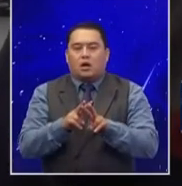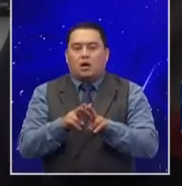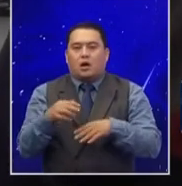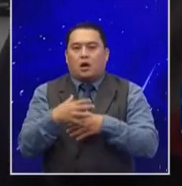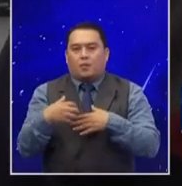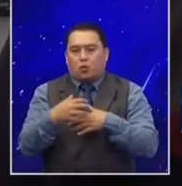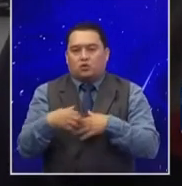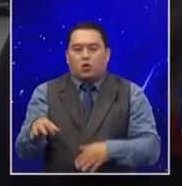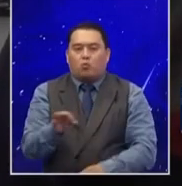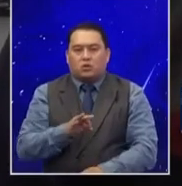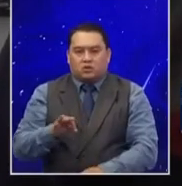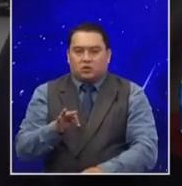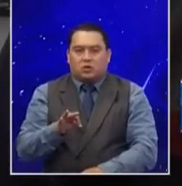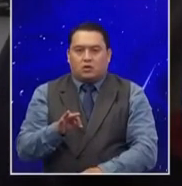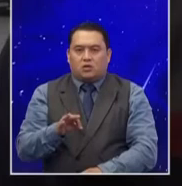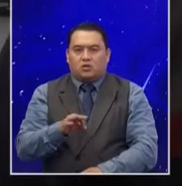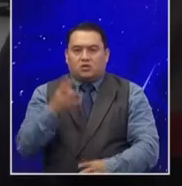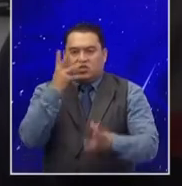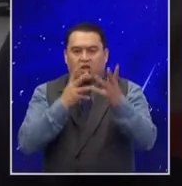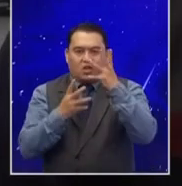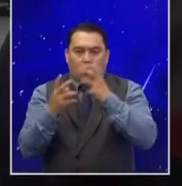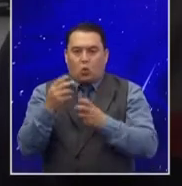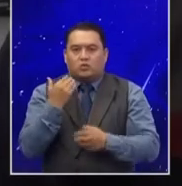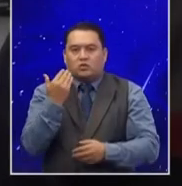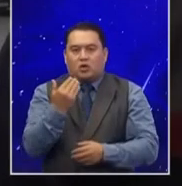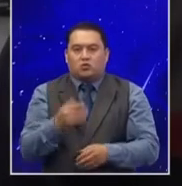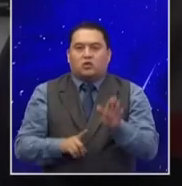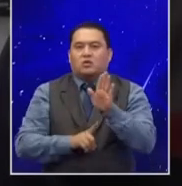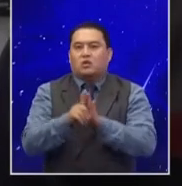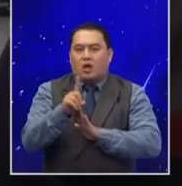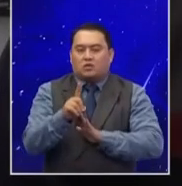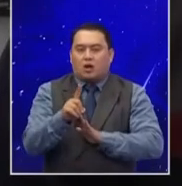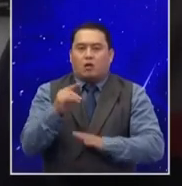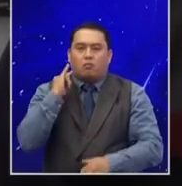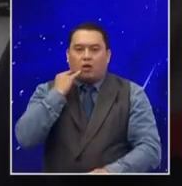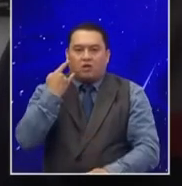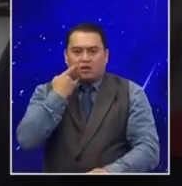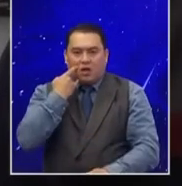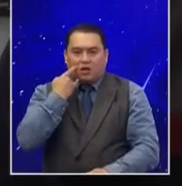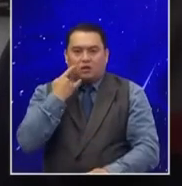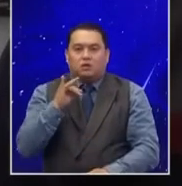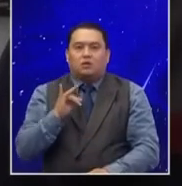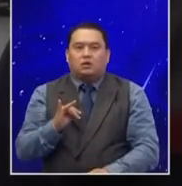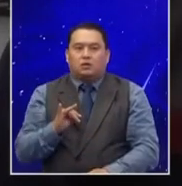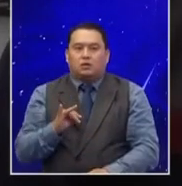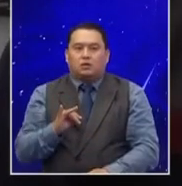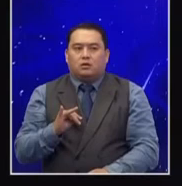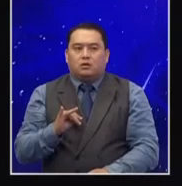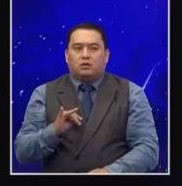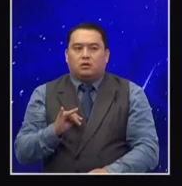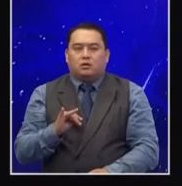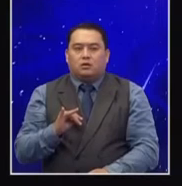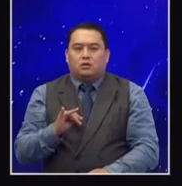область. Очень серьезные ребята также уже начинают подниматься в Павлодаре, вот,